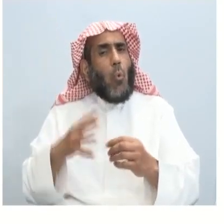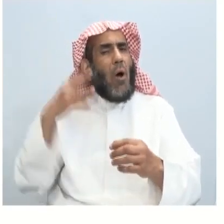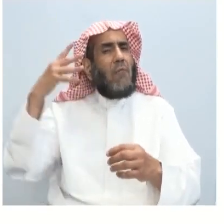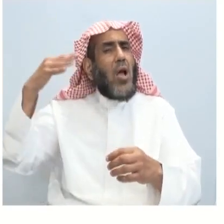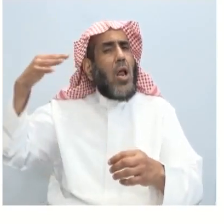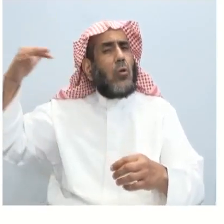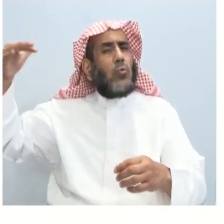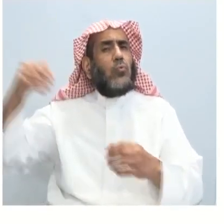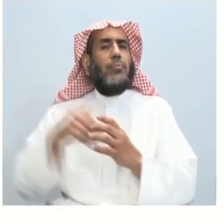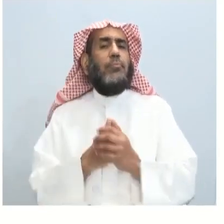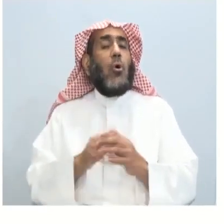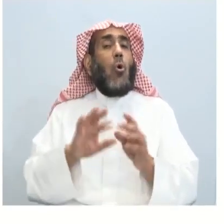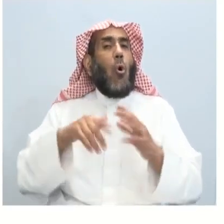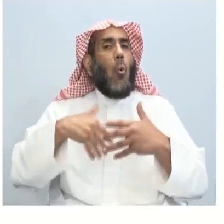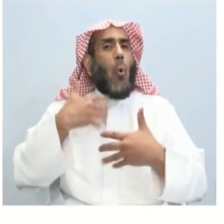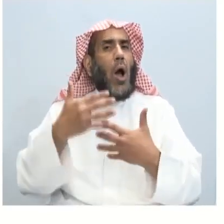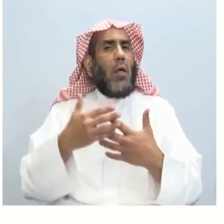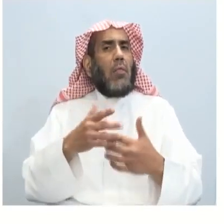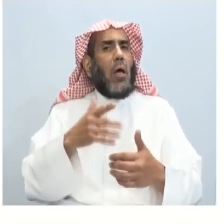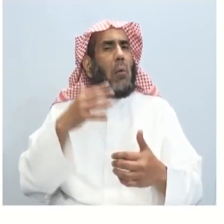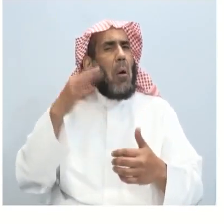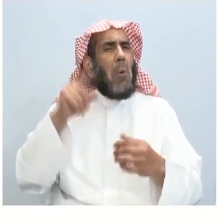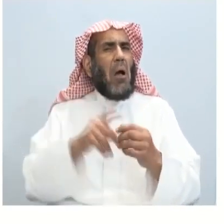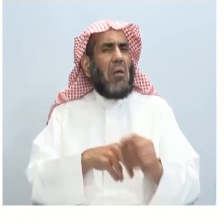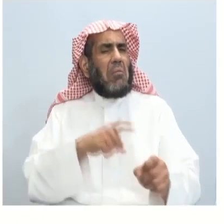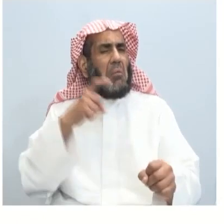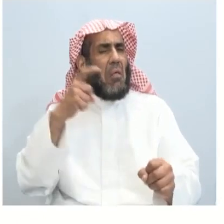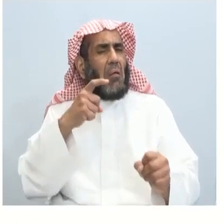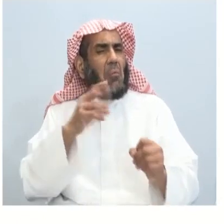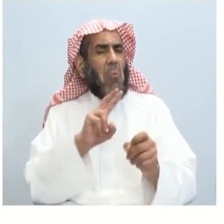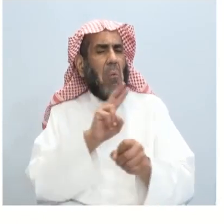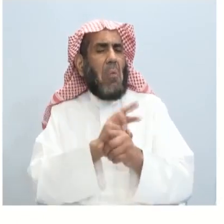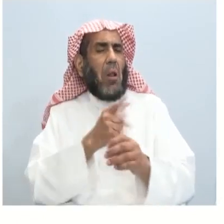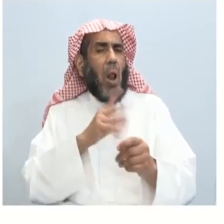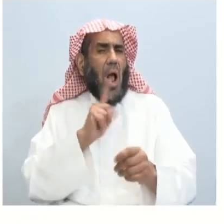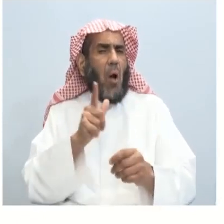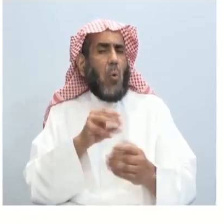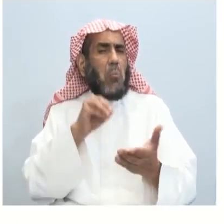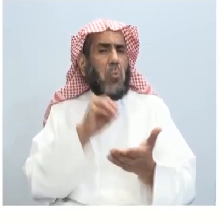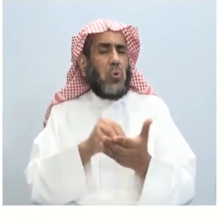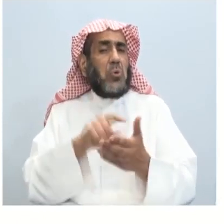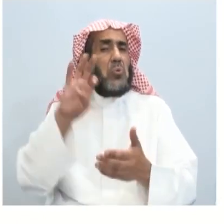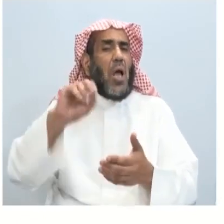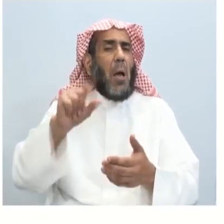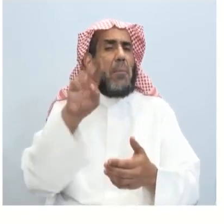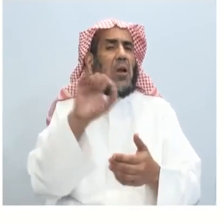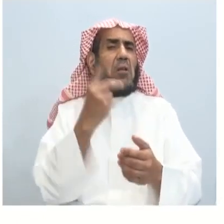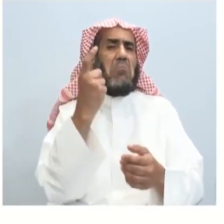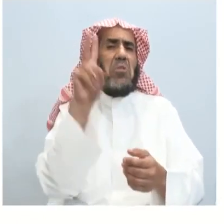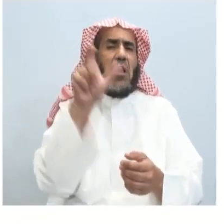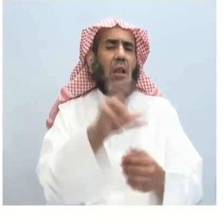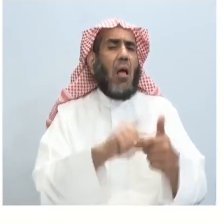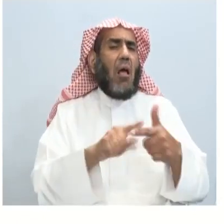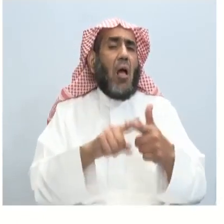وفيلسوف وقد ذهب الهوى ببعض المغرضين الى القول بوجود جابرين